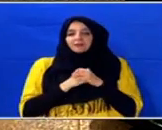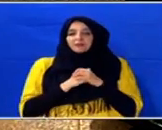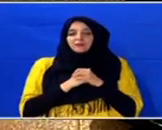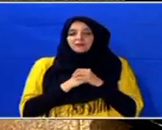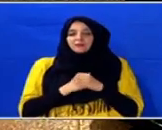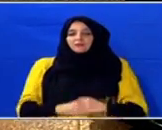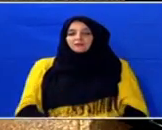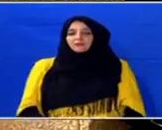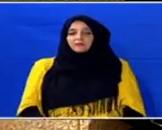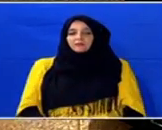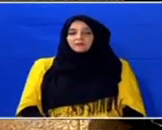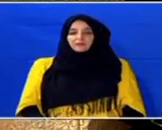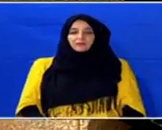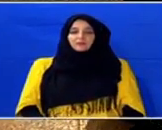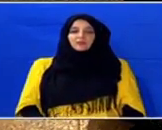في حياته